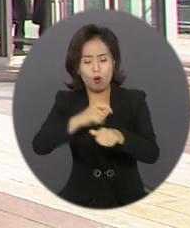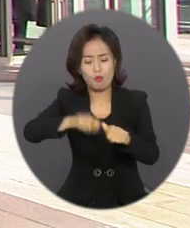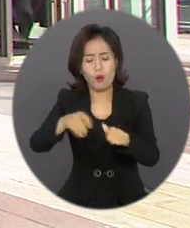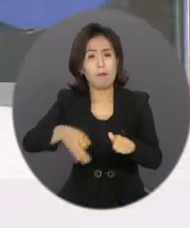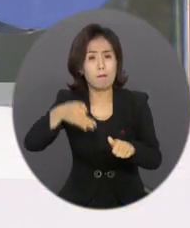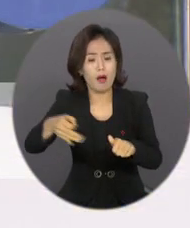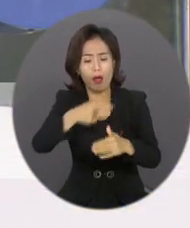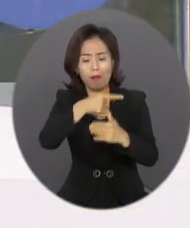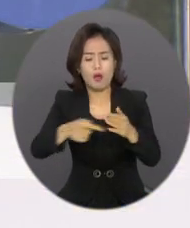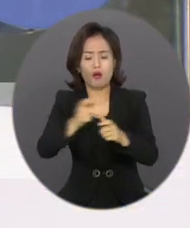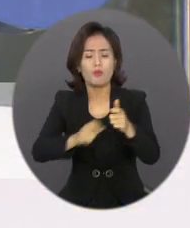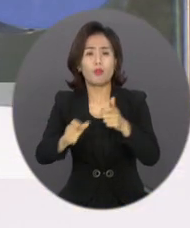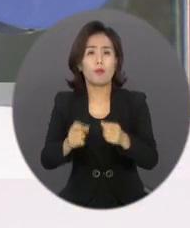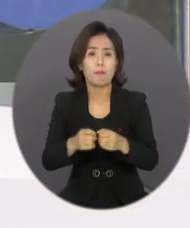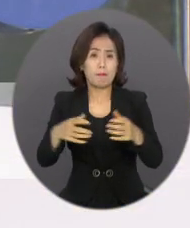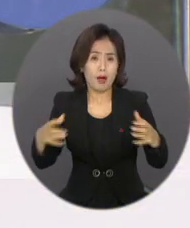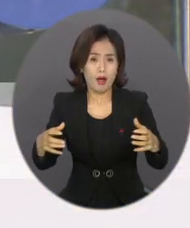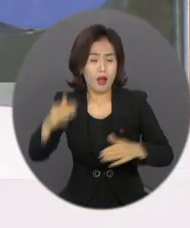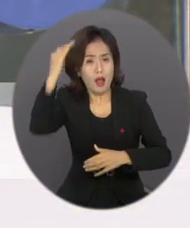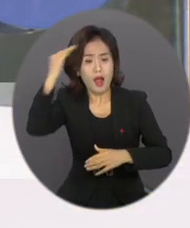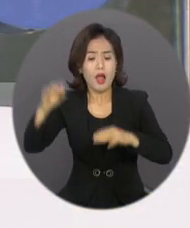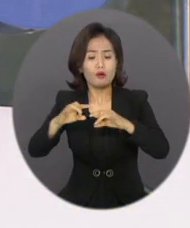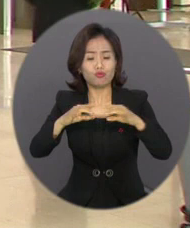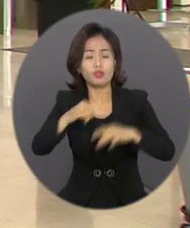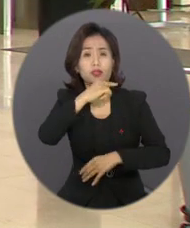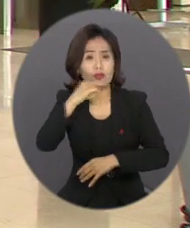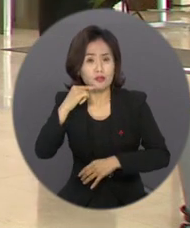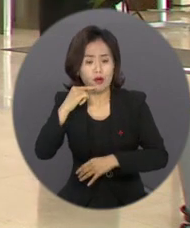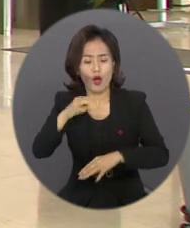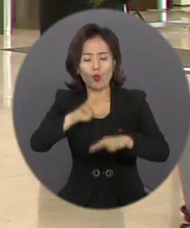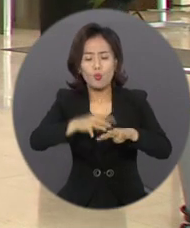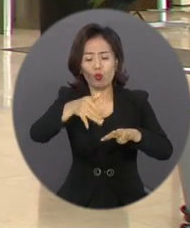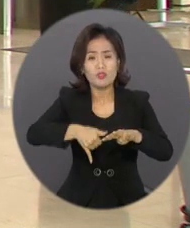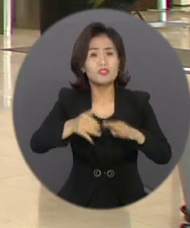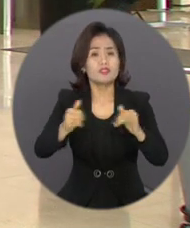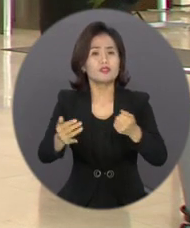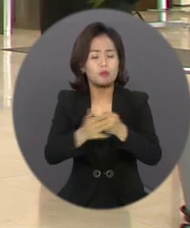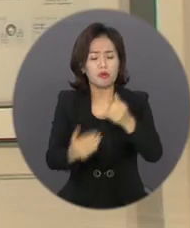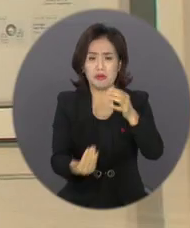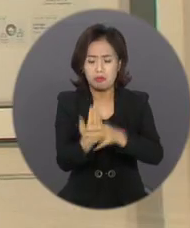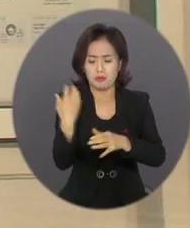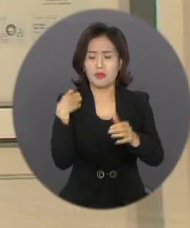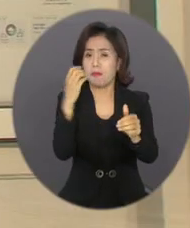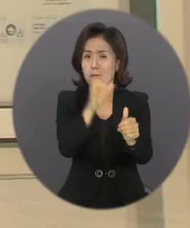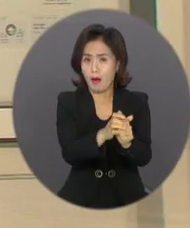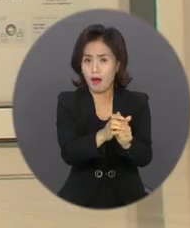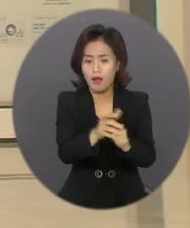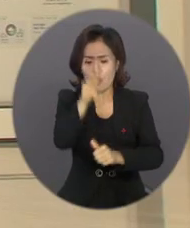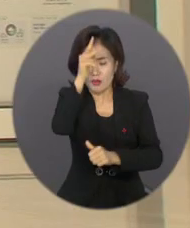부과로 피해를 가중시키고 한전의 적자가 농가로 인해 발생한 것처럼 책임을 떠넘겼다며